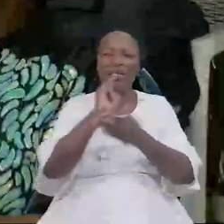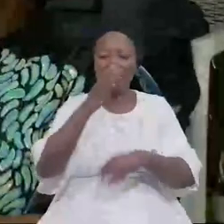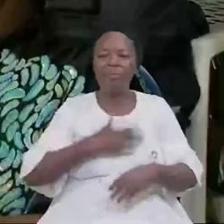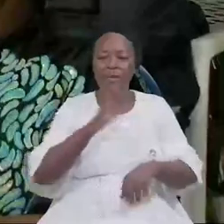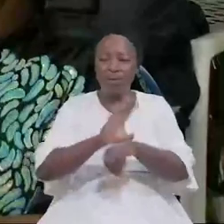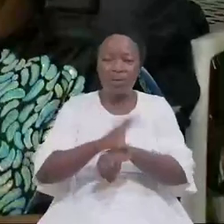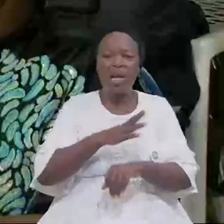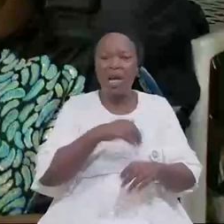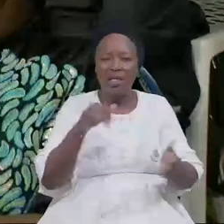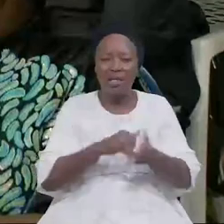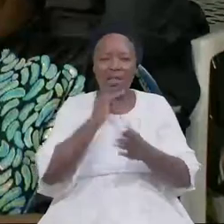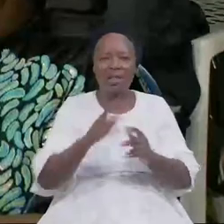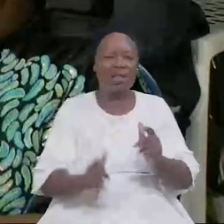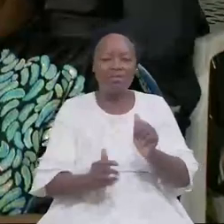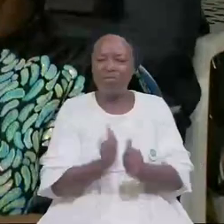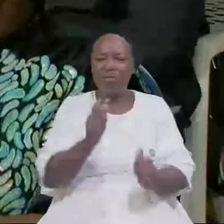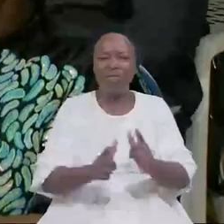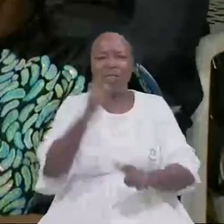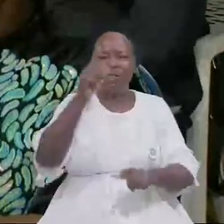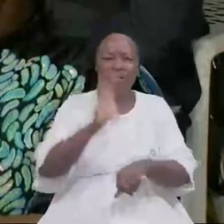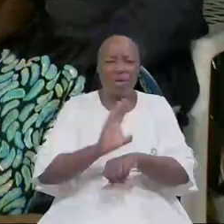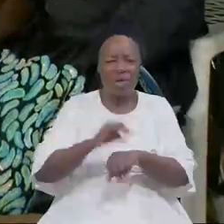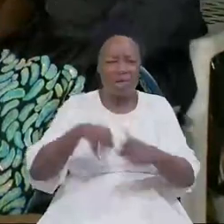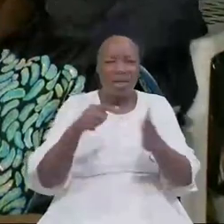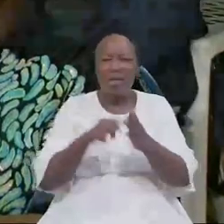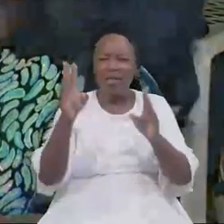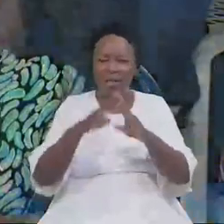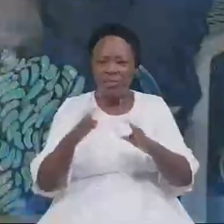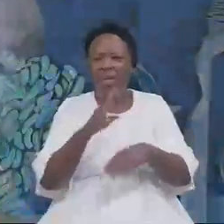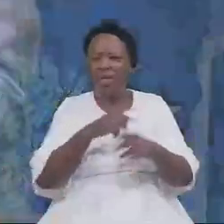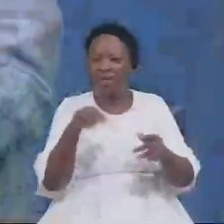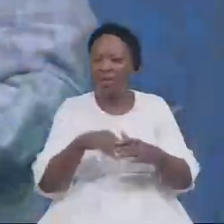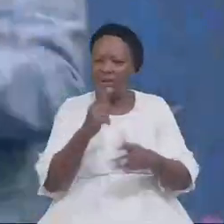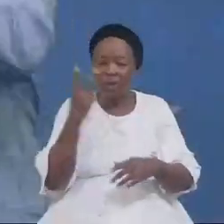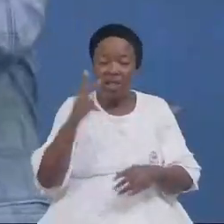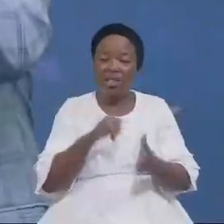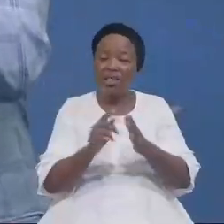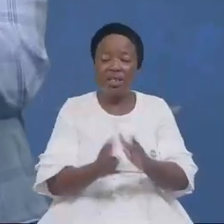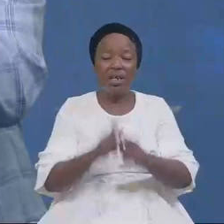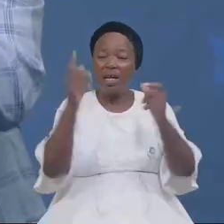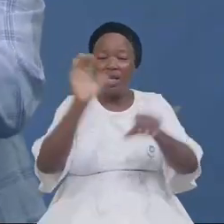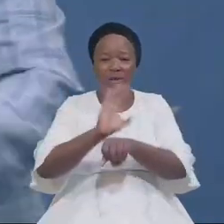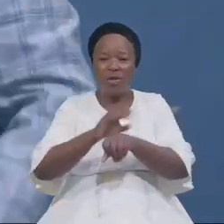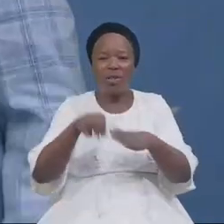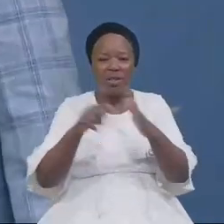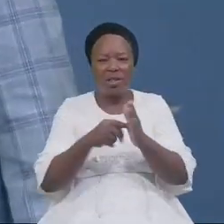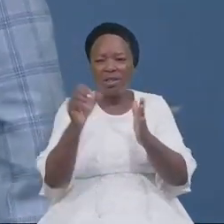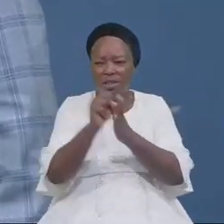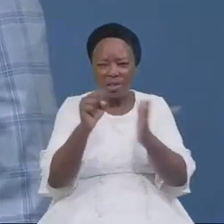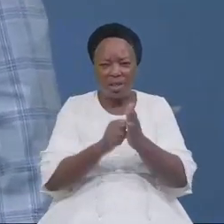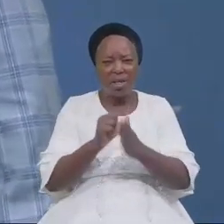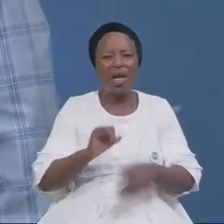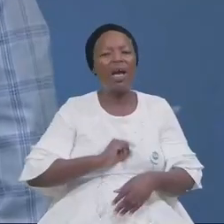la plus grande église en ville, c'est la plus grande église dans ce pays, dans cette